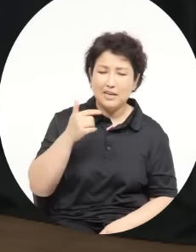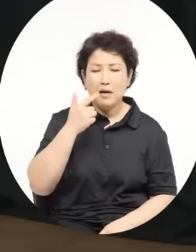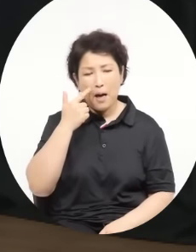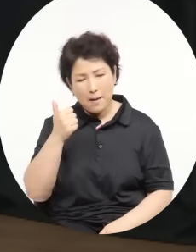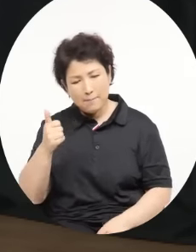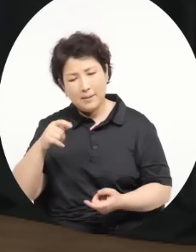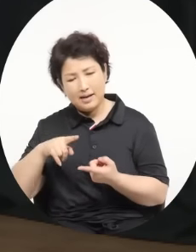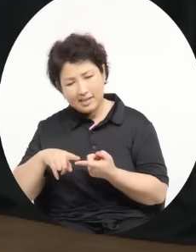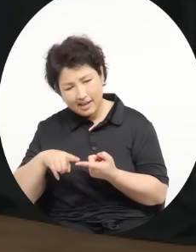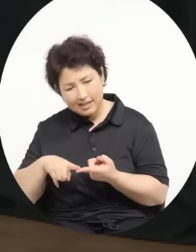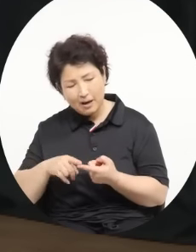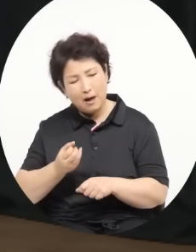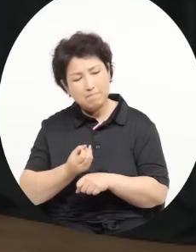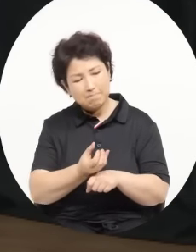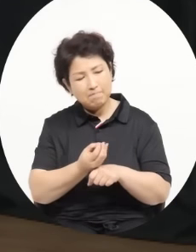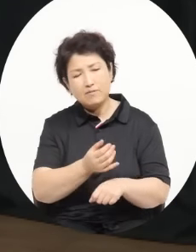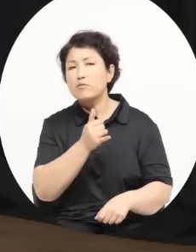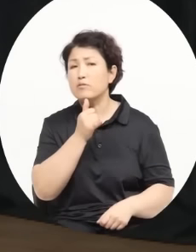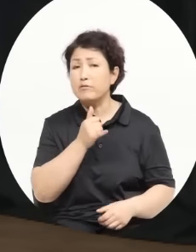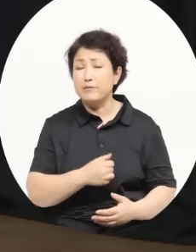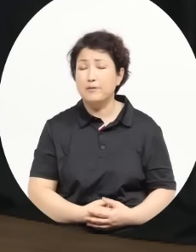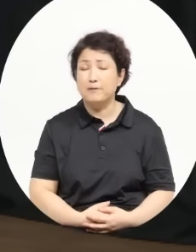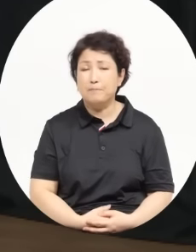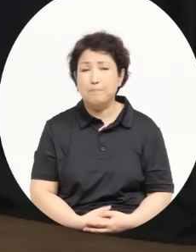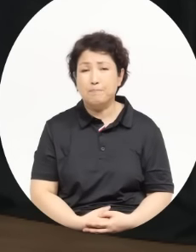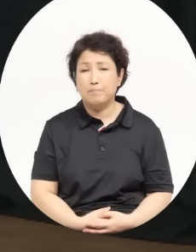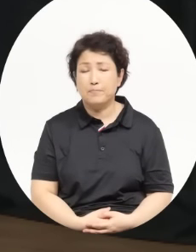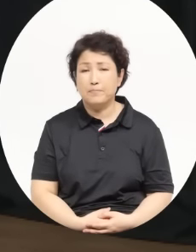많이 하는 쪽이 됐었고